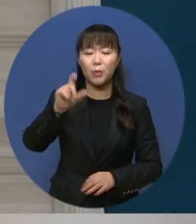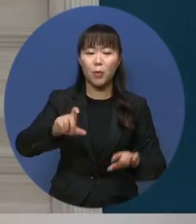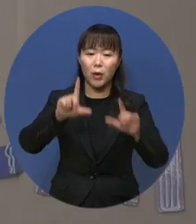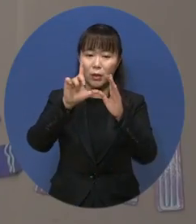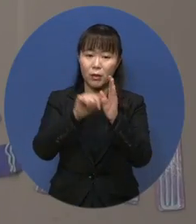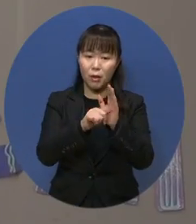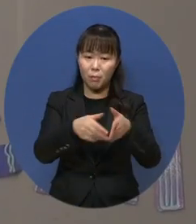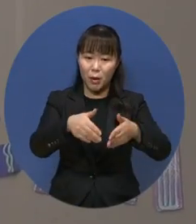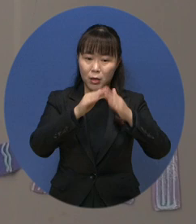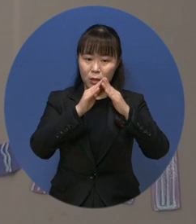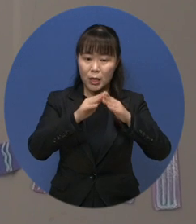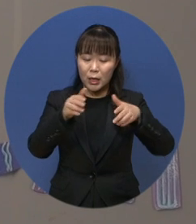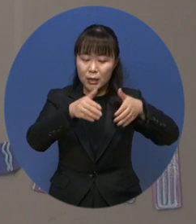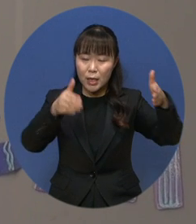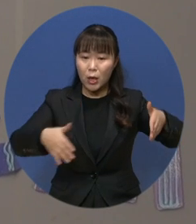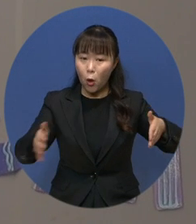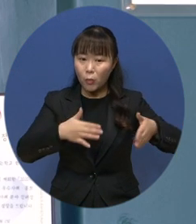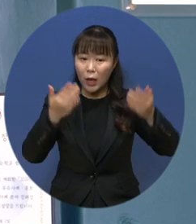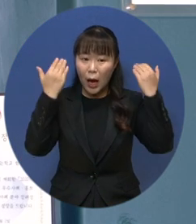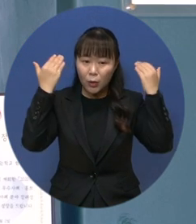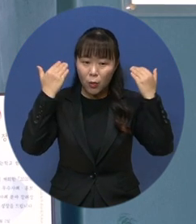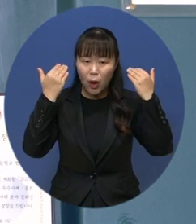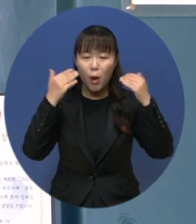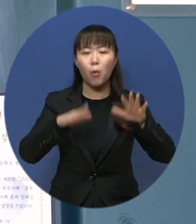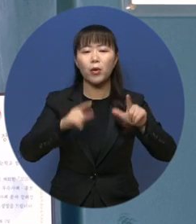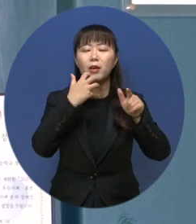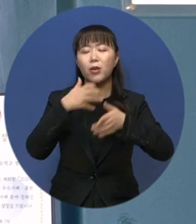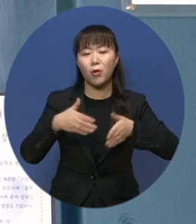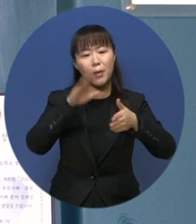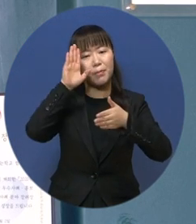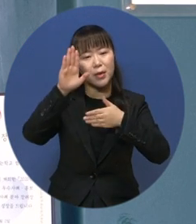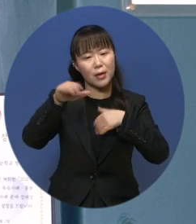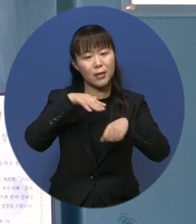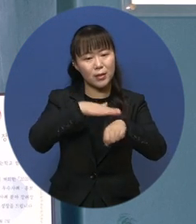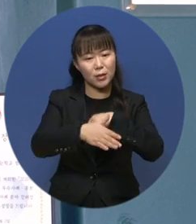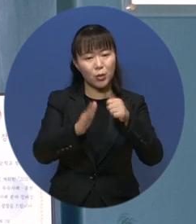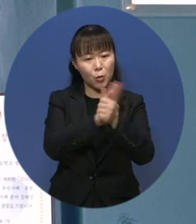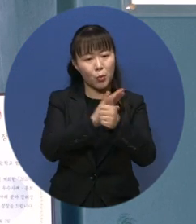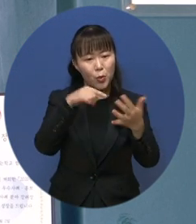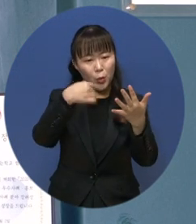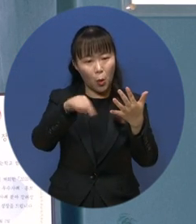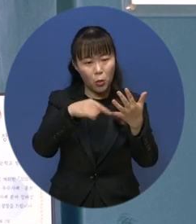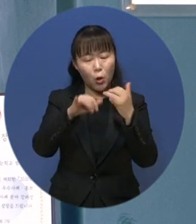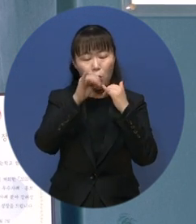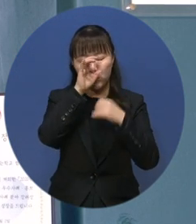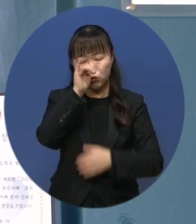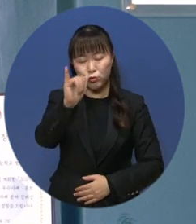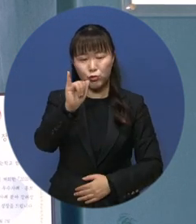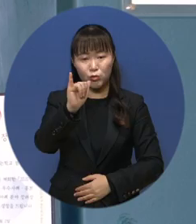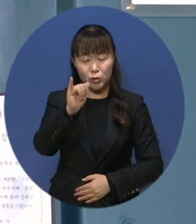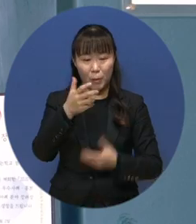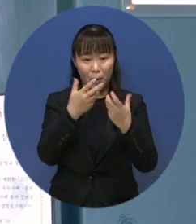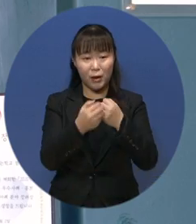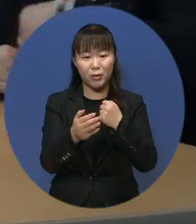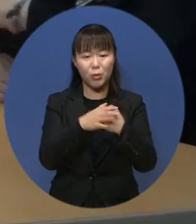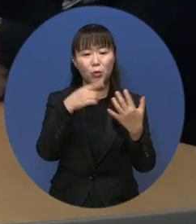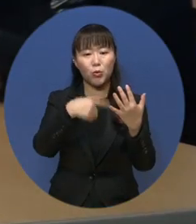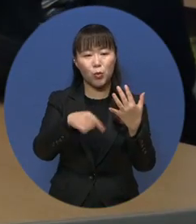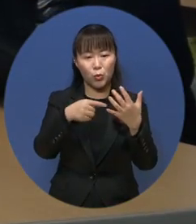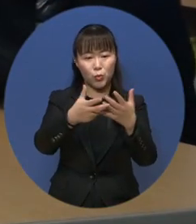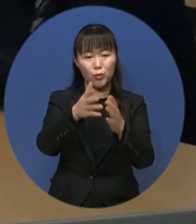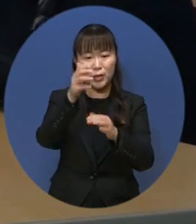없는 학교가 올해 경기 미래형 돌봄교실 우수 사례로 선정되어 교육부 장관 유공 표창을